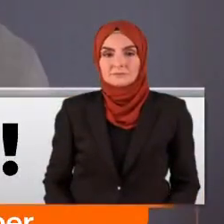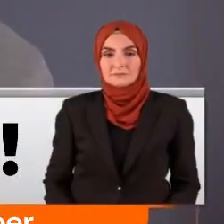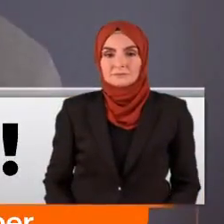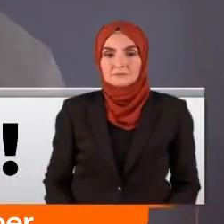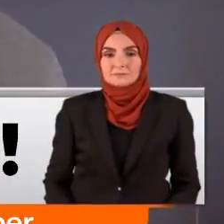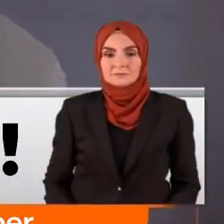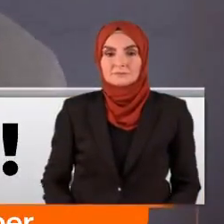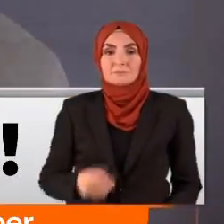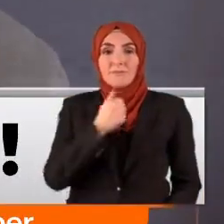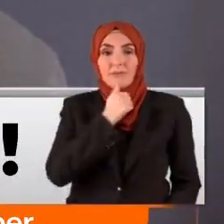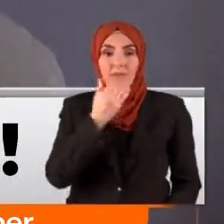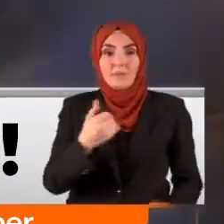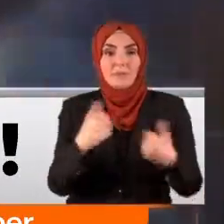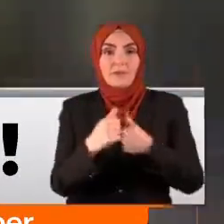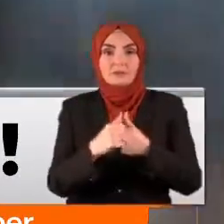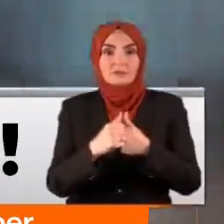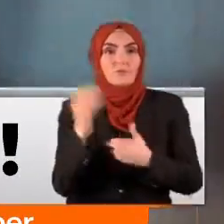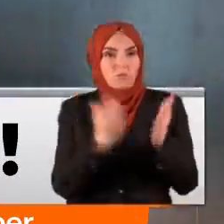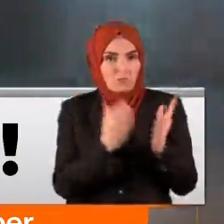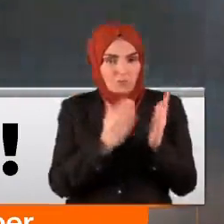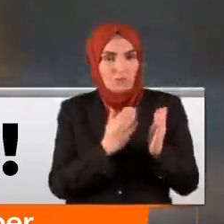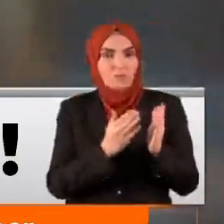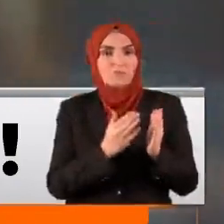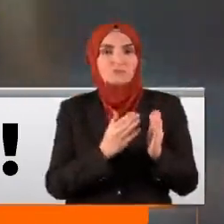Adam eşini dövmüş, kapıyı atmış.